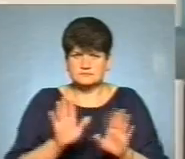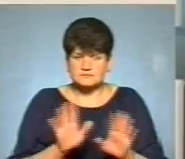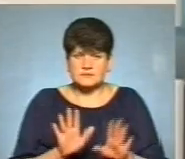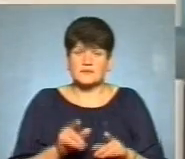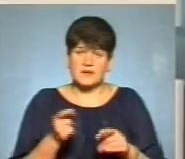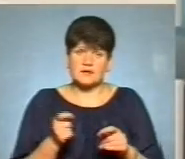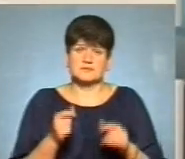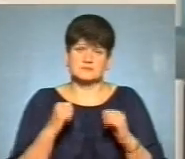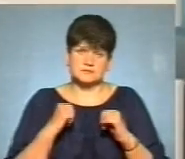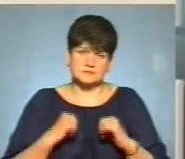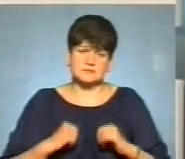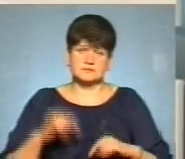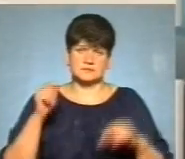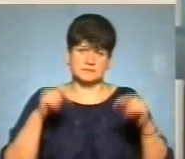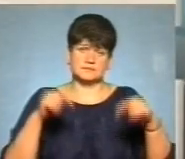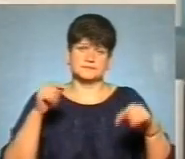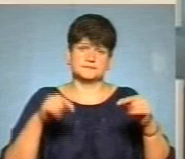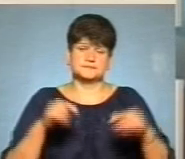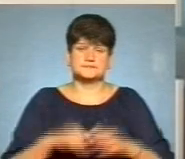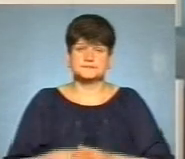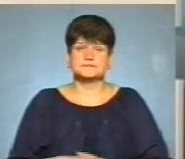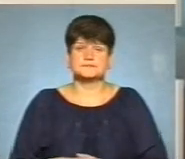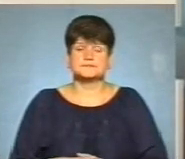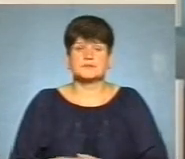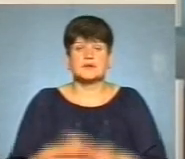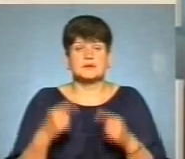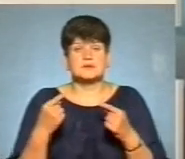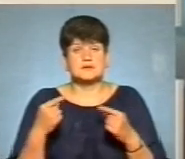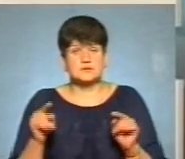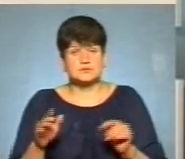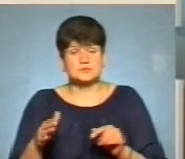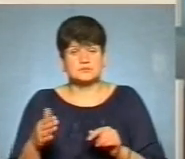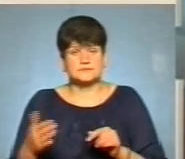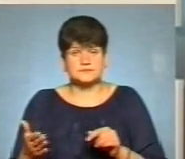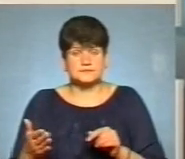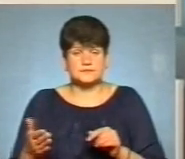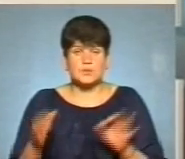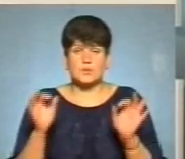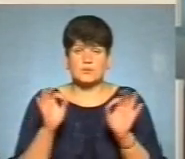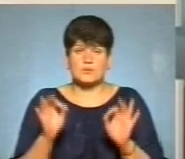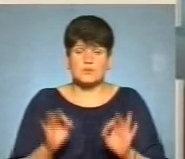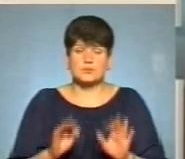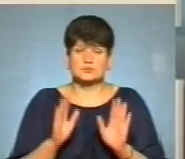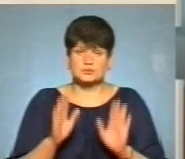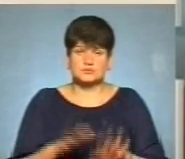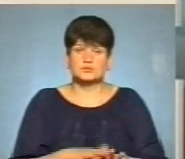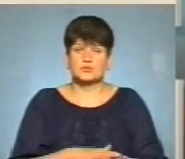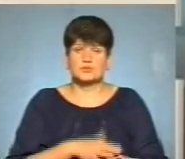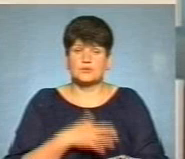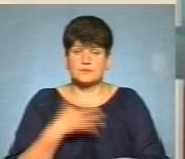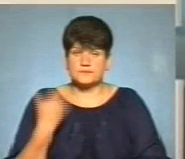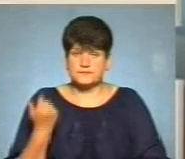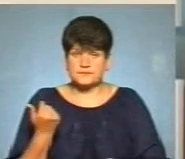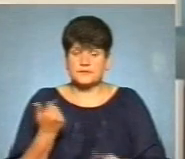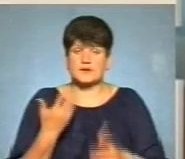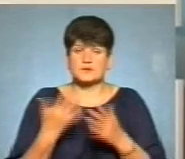ось таких от спокійних опадів. От з іншої сторони, осінь буде тривалою, більш тривалою.